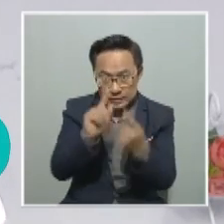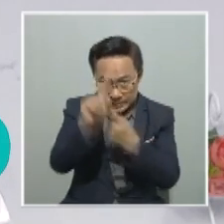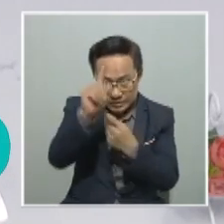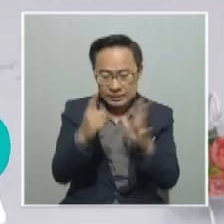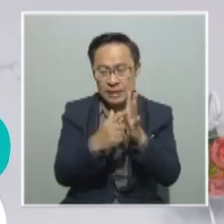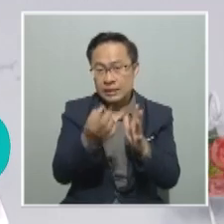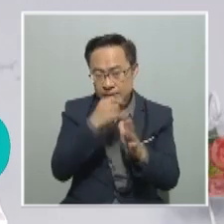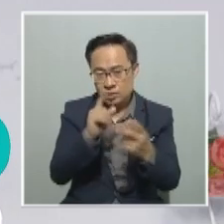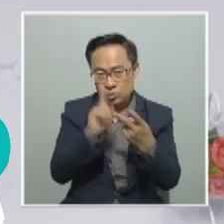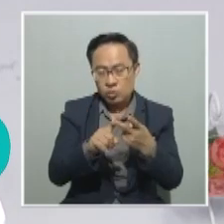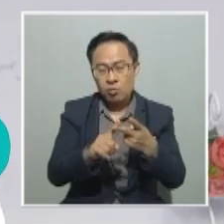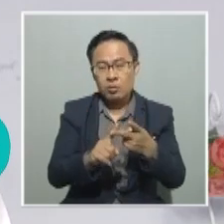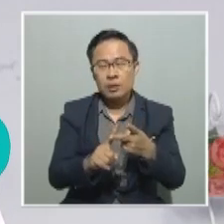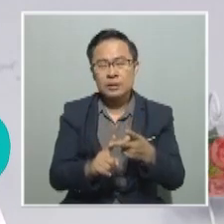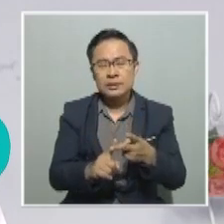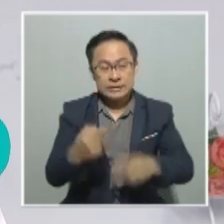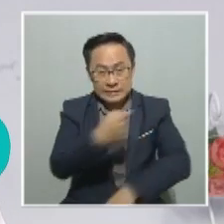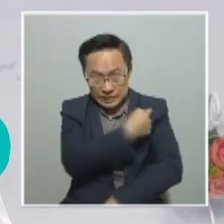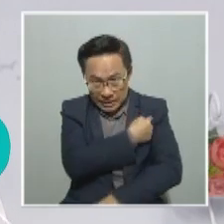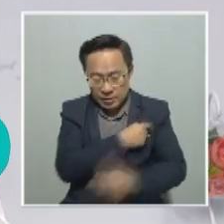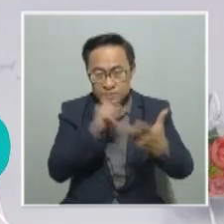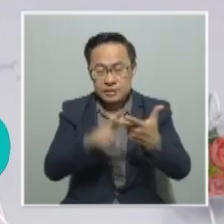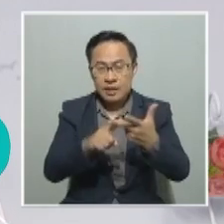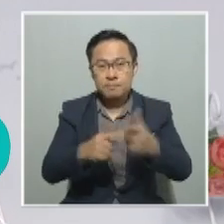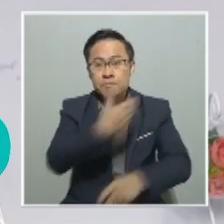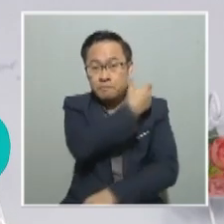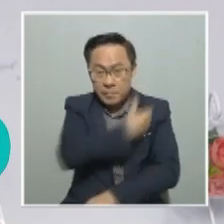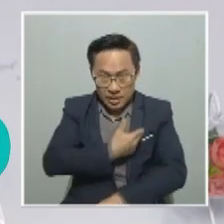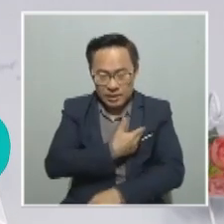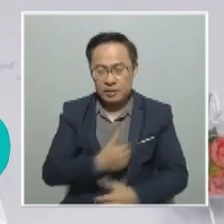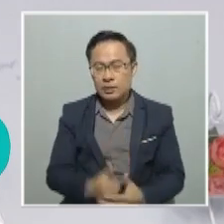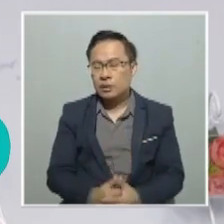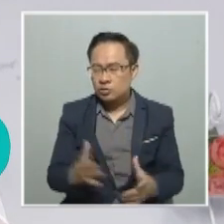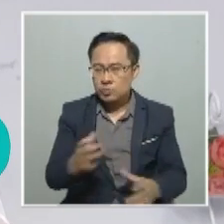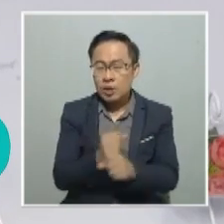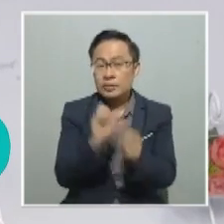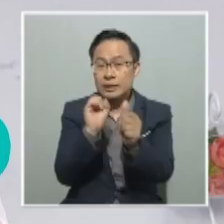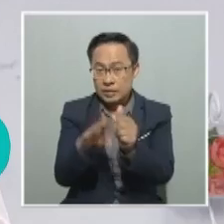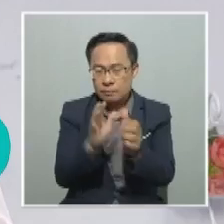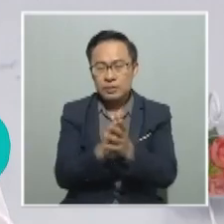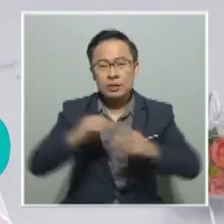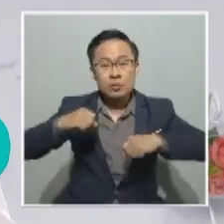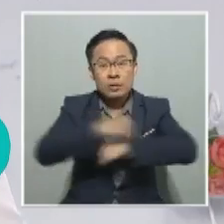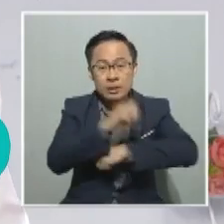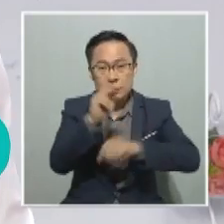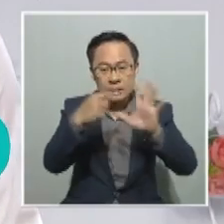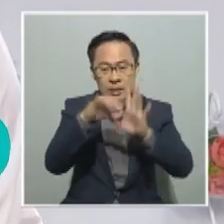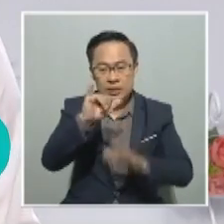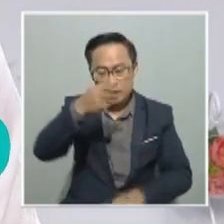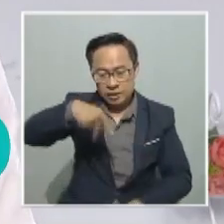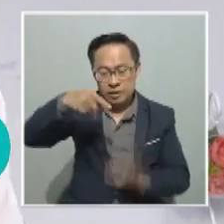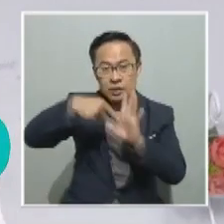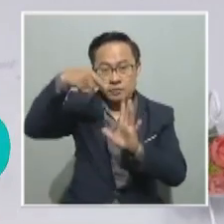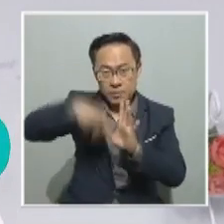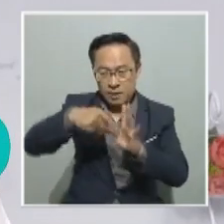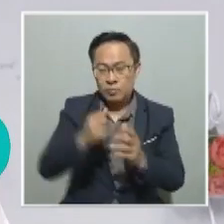ฮะแล้วก็คือจะมีเรื่องของการกายภาพบำบัดอยากให้ทุกคนทำจริงๆแล้วเนี่ยไม่ว่าจะติดอยู่หรือยังไม่ติดทำได้หมดนะฮะเราจะใช้ประ